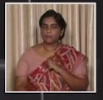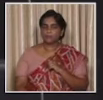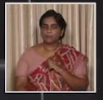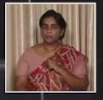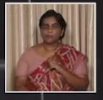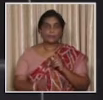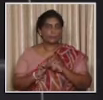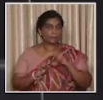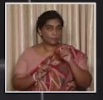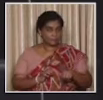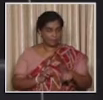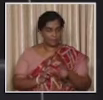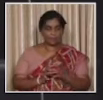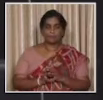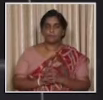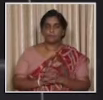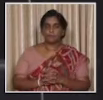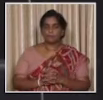මණ්ඩලය